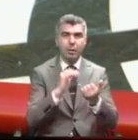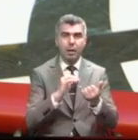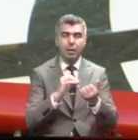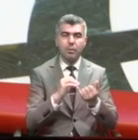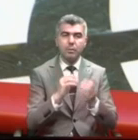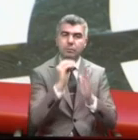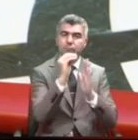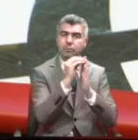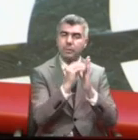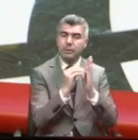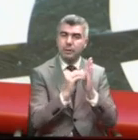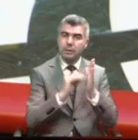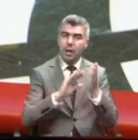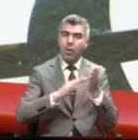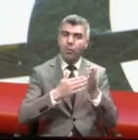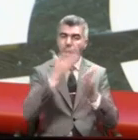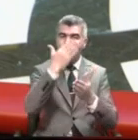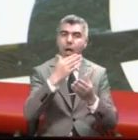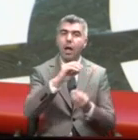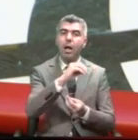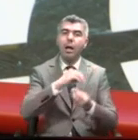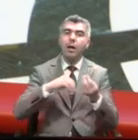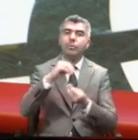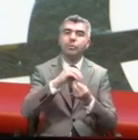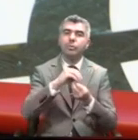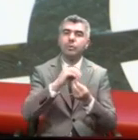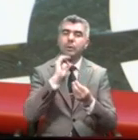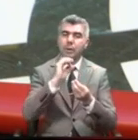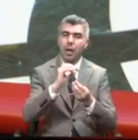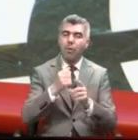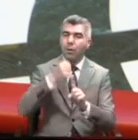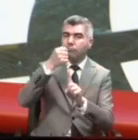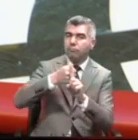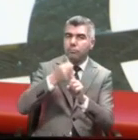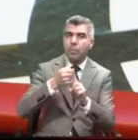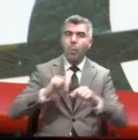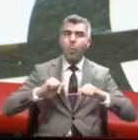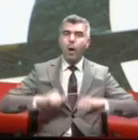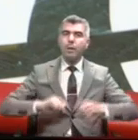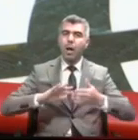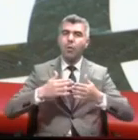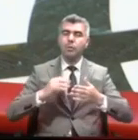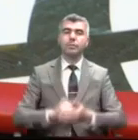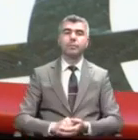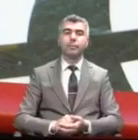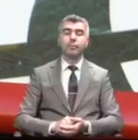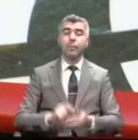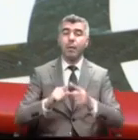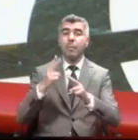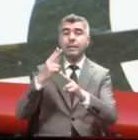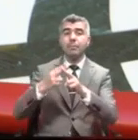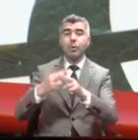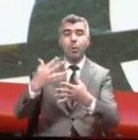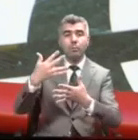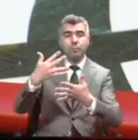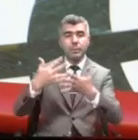اجتماع الاطار العام لاداء هذه الشاعره وعملت الوزاره على التنفيذيك الاتي تحديد اللوائح الحجاج